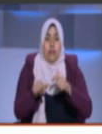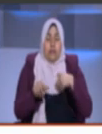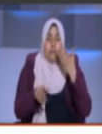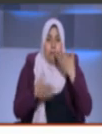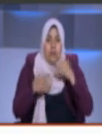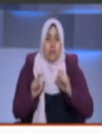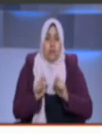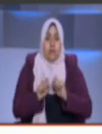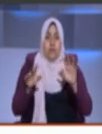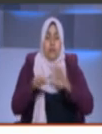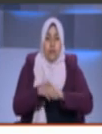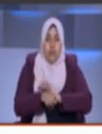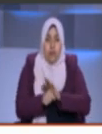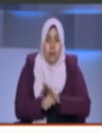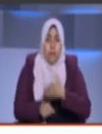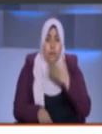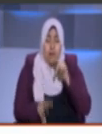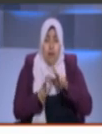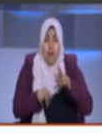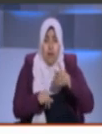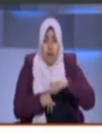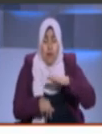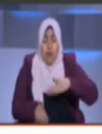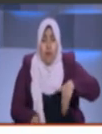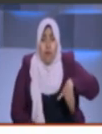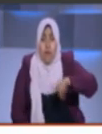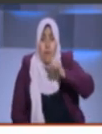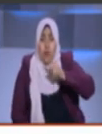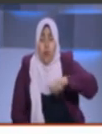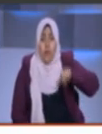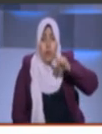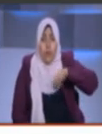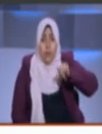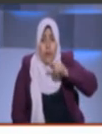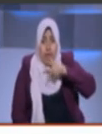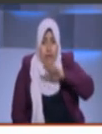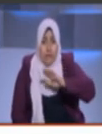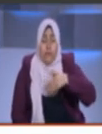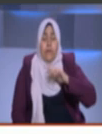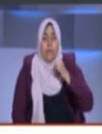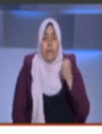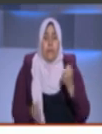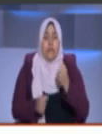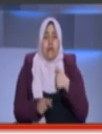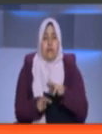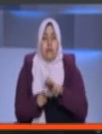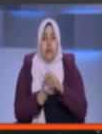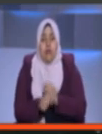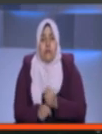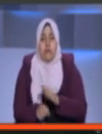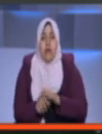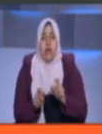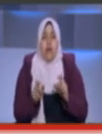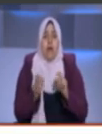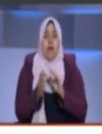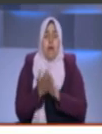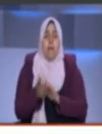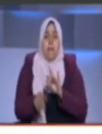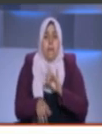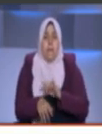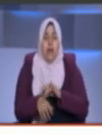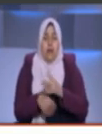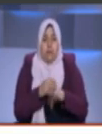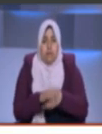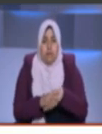الوباء، ولكن هو ما اعلنت عنه او تعلن عنه كل يوم هو انها تحاول السيطره على المرض باجراء